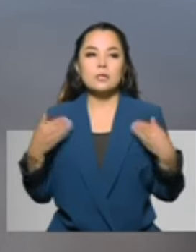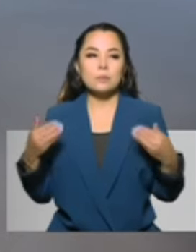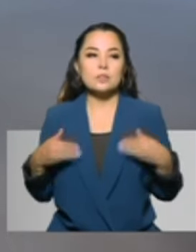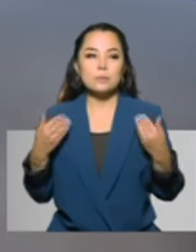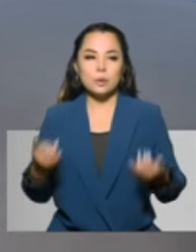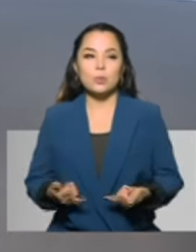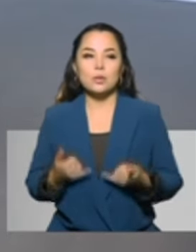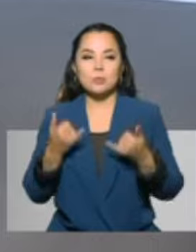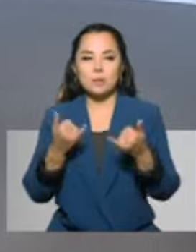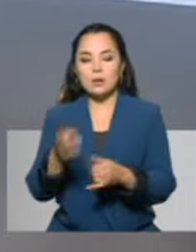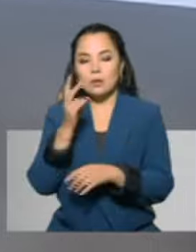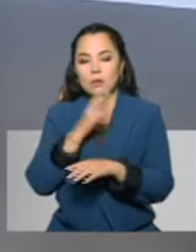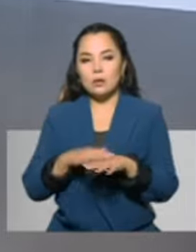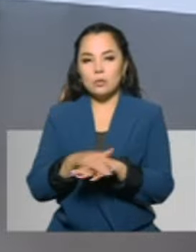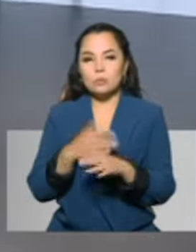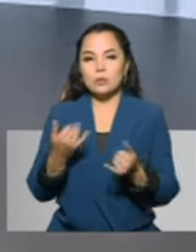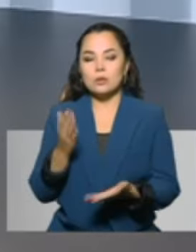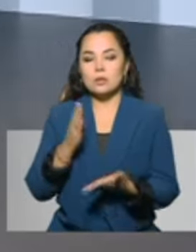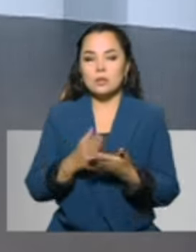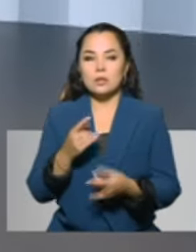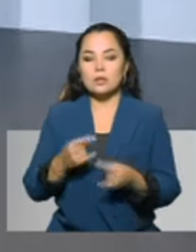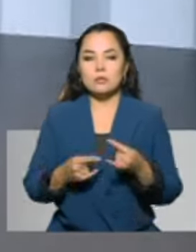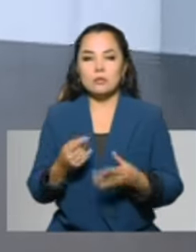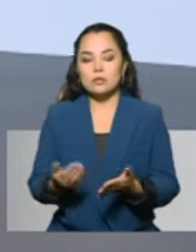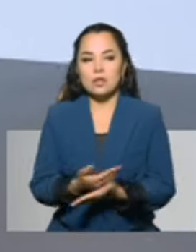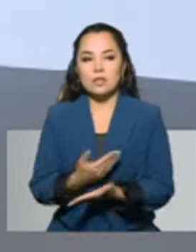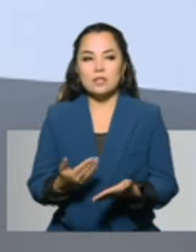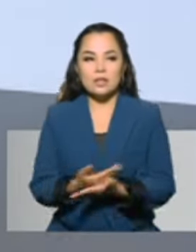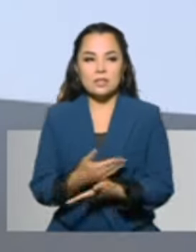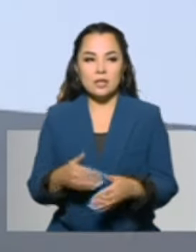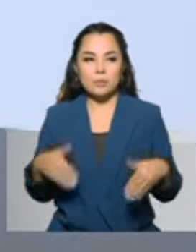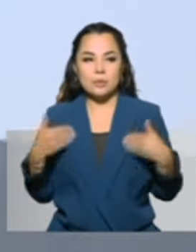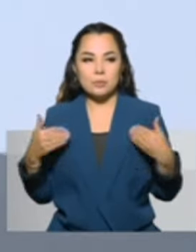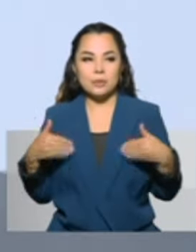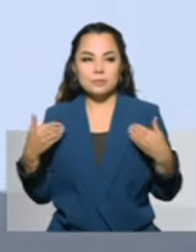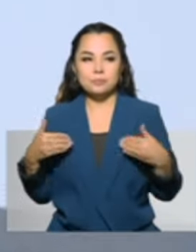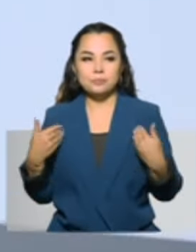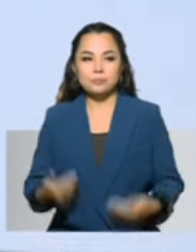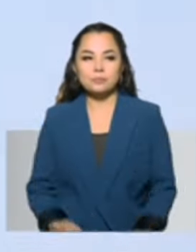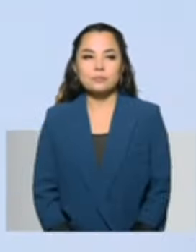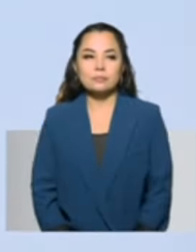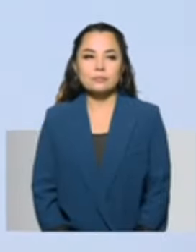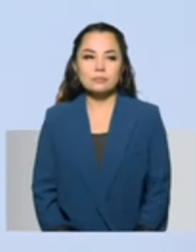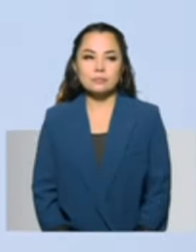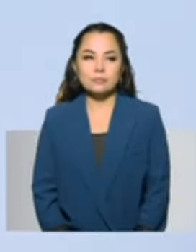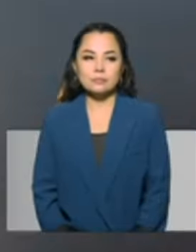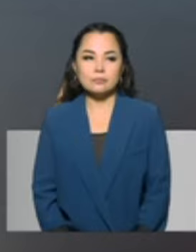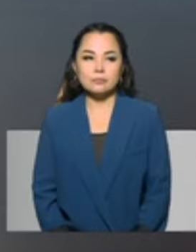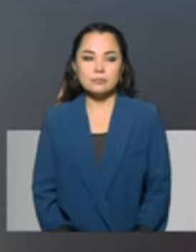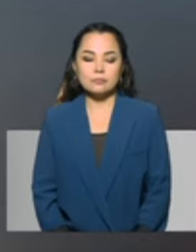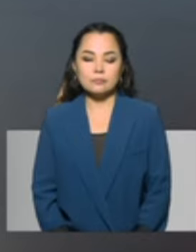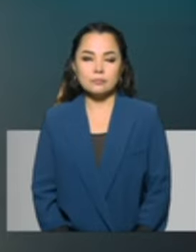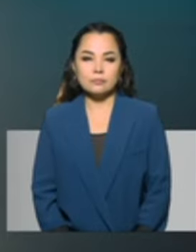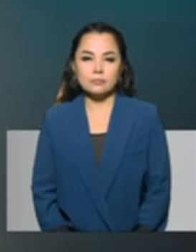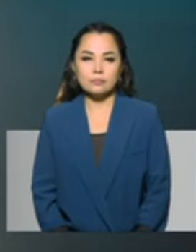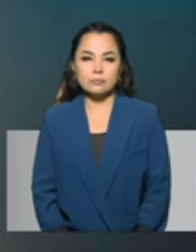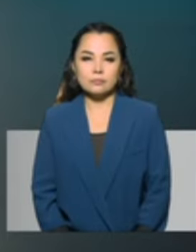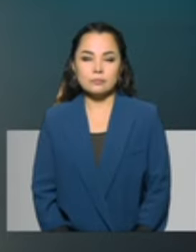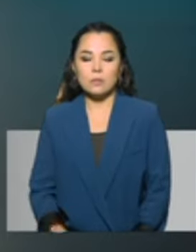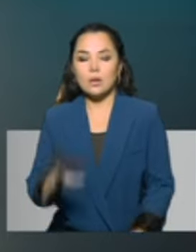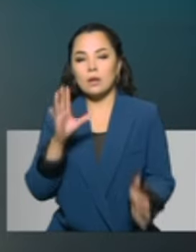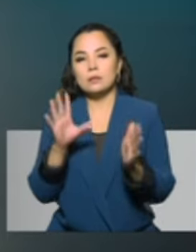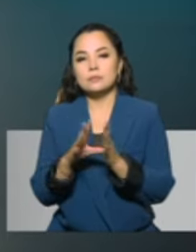Ассалам алейкум, қадірлі көрермен, тікелей эфирде ақпарат студияда Шерхан Жамбыл және сурдо аудармашы Шырын Жанғабыл.